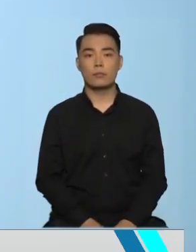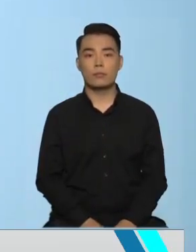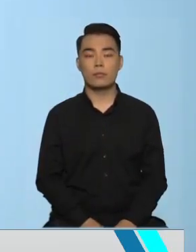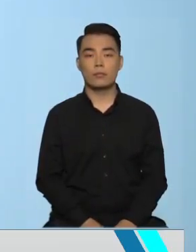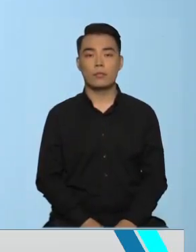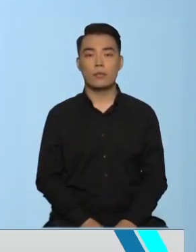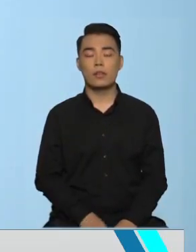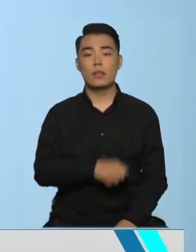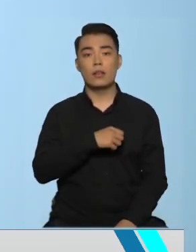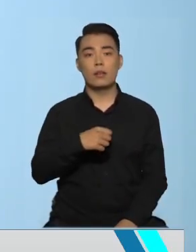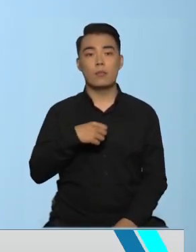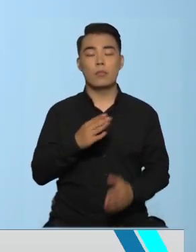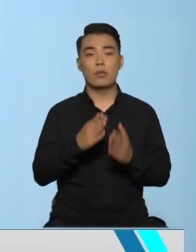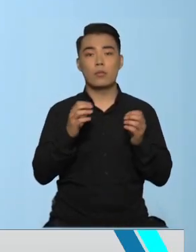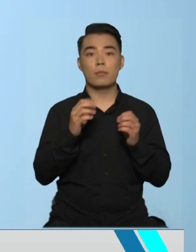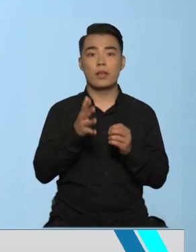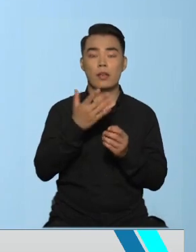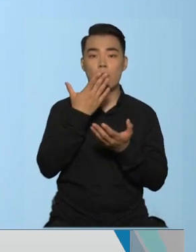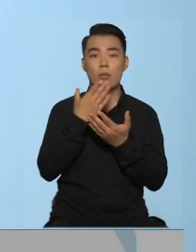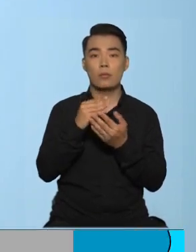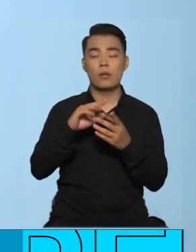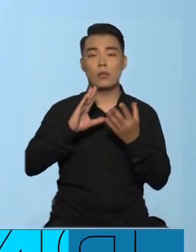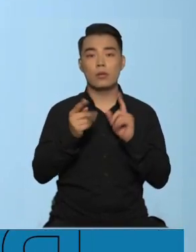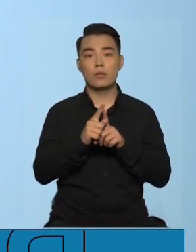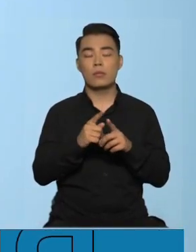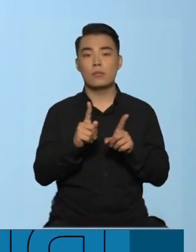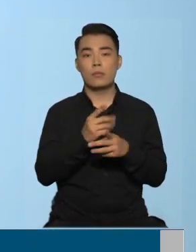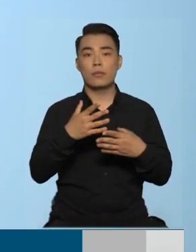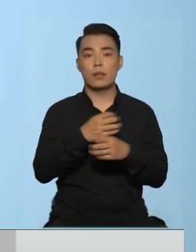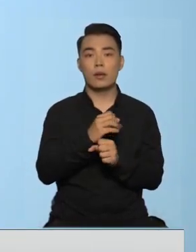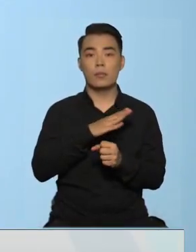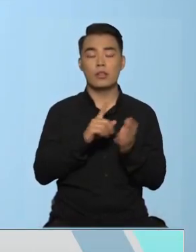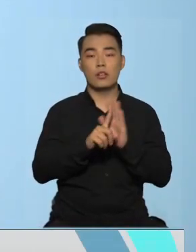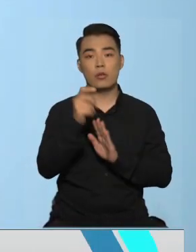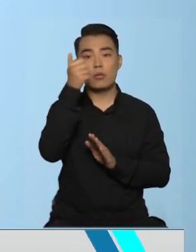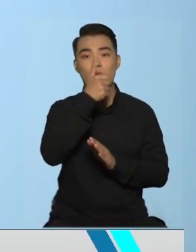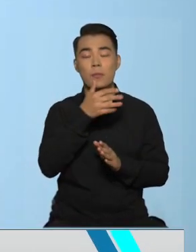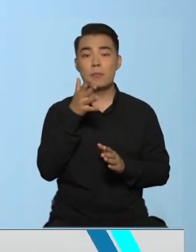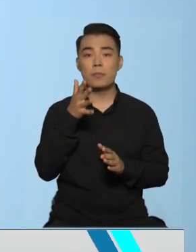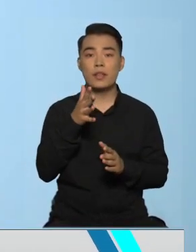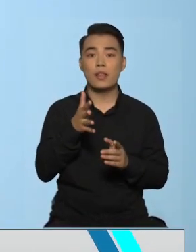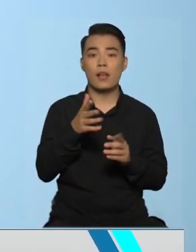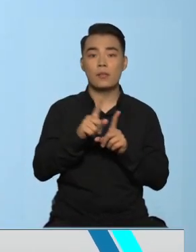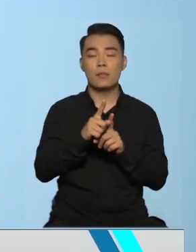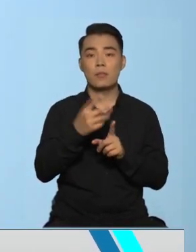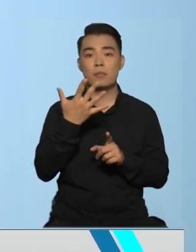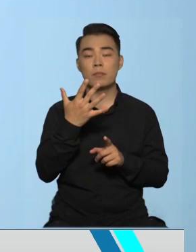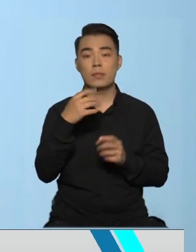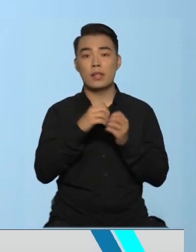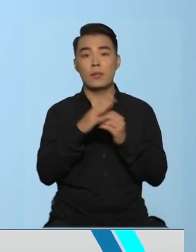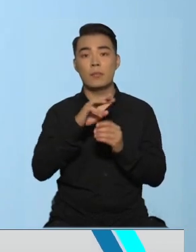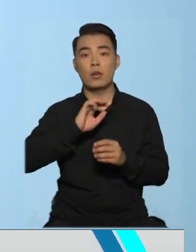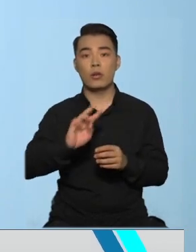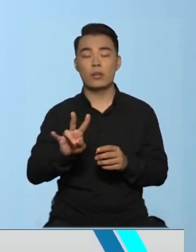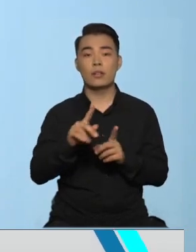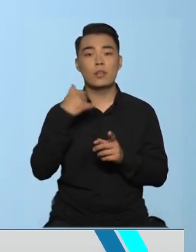Тех жил басынан бері 15 миллионов наса осындай қоңыраулар тоқтатылды. Только с начала года пресечено более 15 миллионов родзвонков.